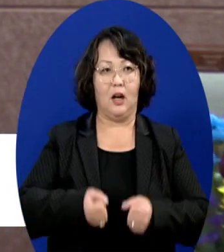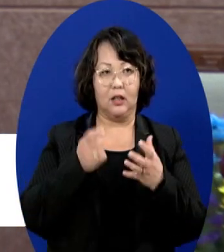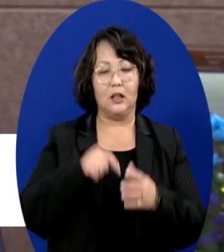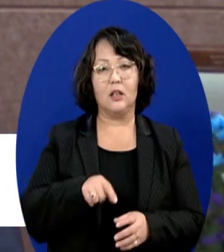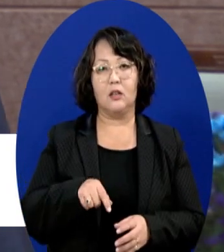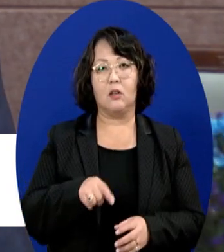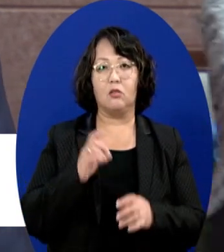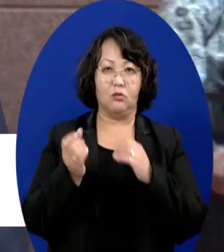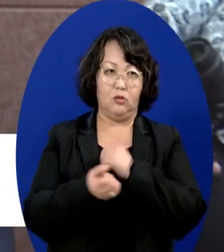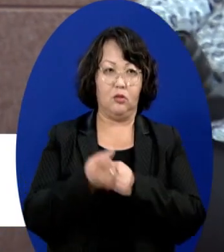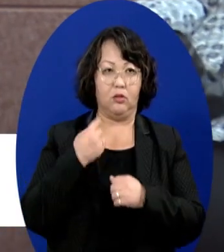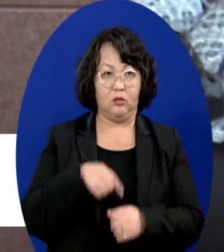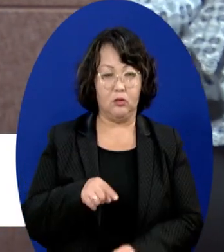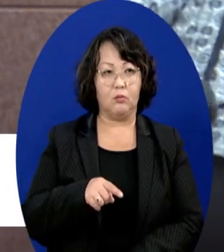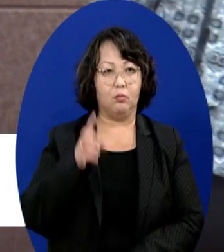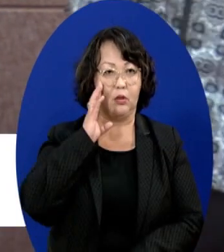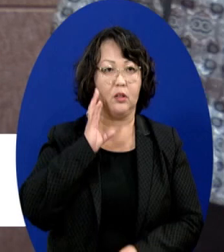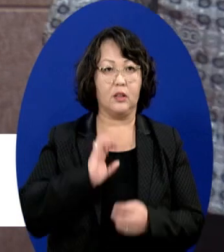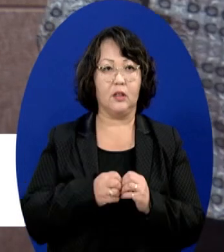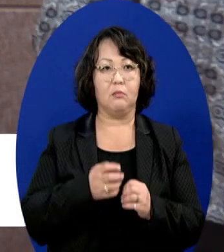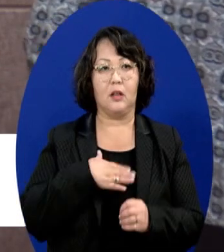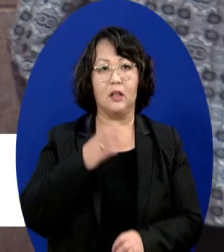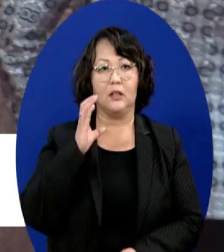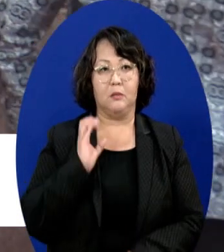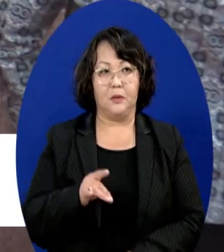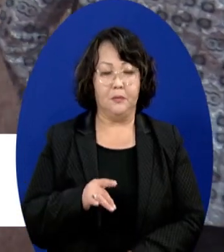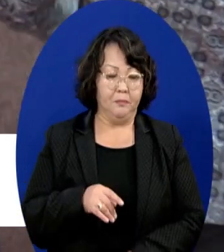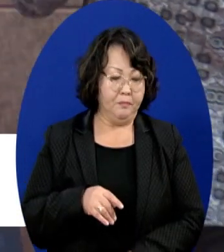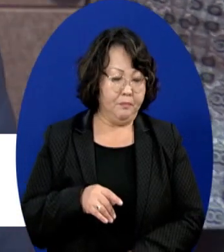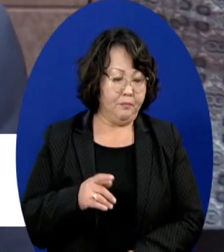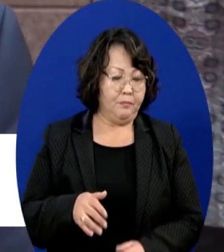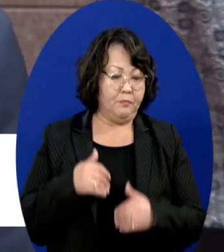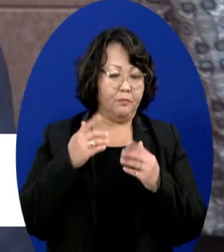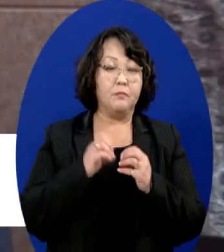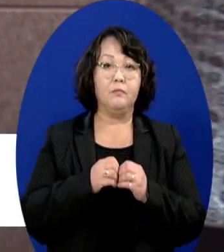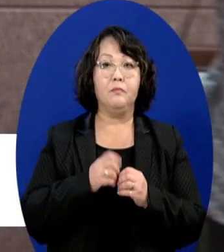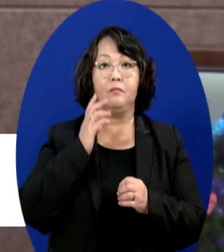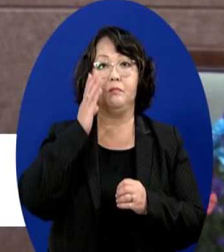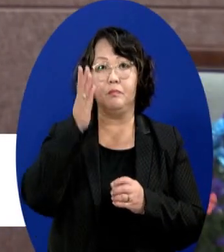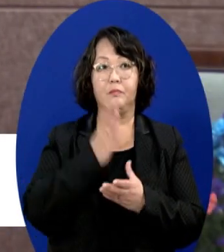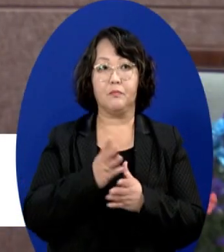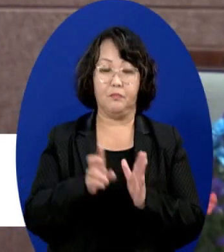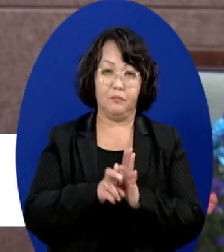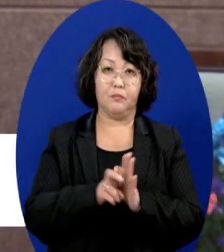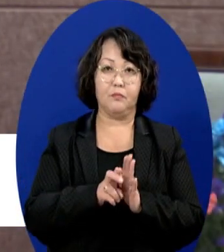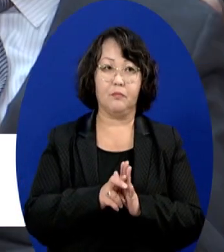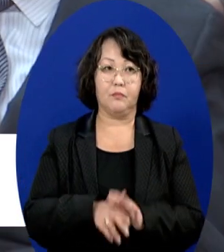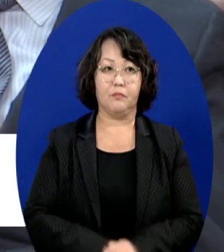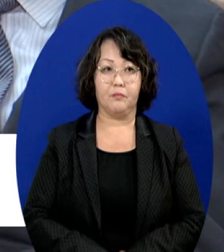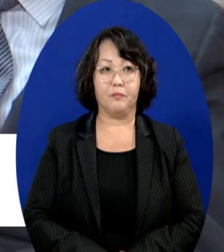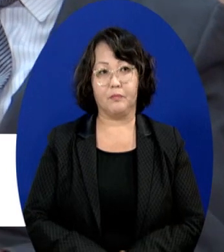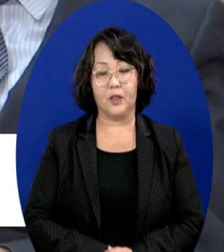энэ онцлогуудын л харгалцсан бодлого явуухад манай салбар бол хүсн дэвжээд хөгжөөд явах ирээдүй бол их гигэйлэг л харагдаж